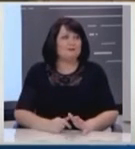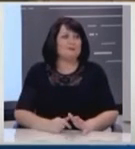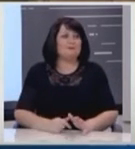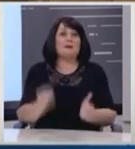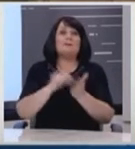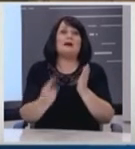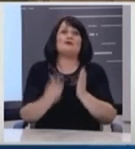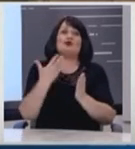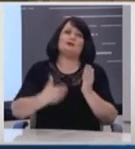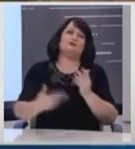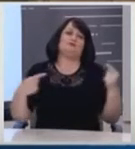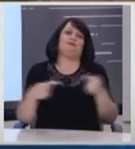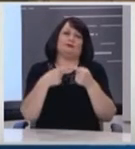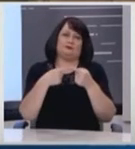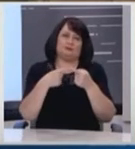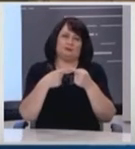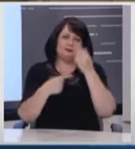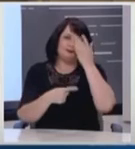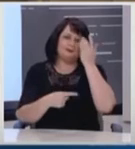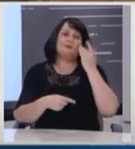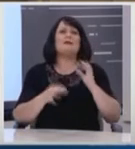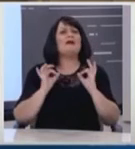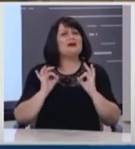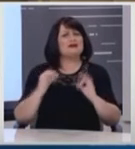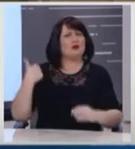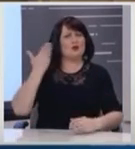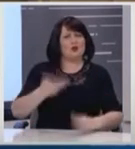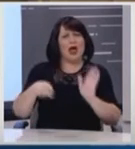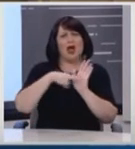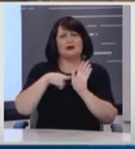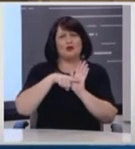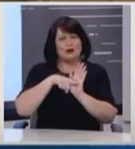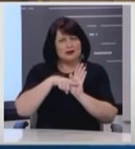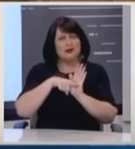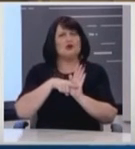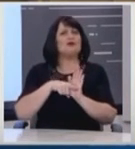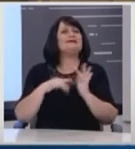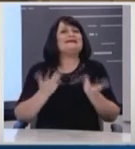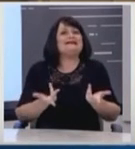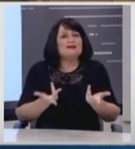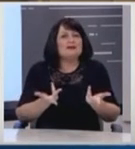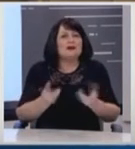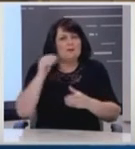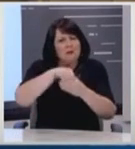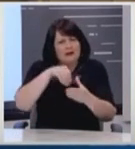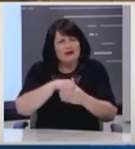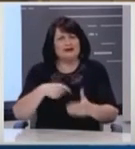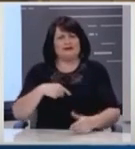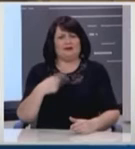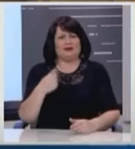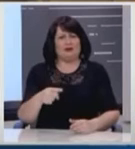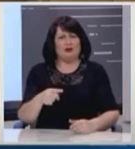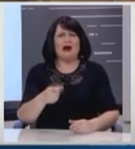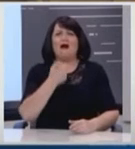φάση όξυνσης. Βέβαια, ανέκαθεν αρνητική ήταν η στάση και οι παρεμβάσεις εκ μέρους